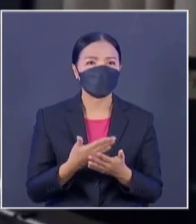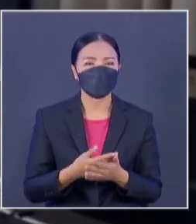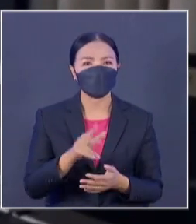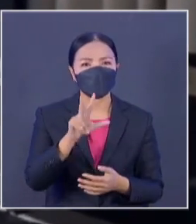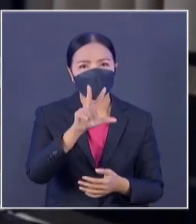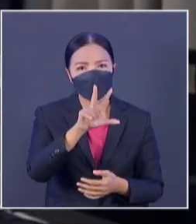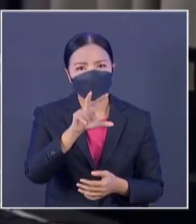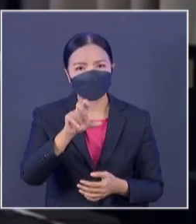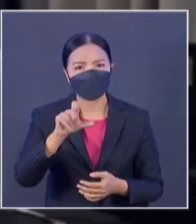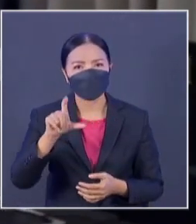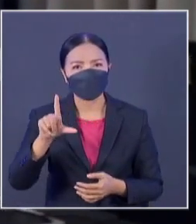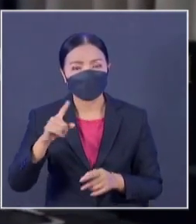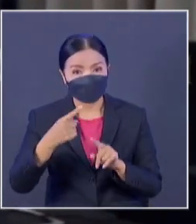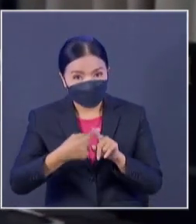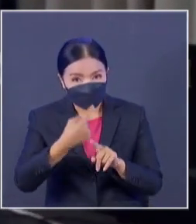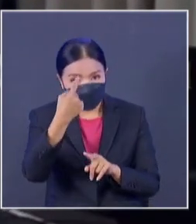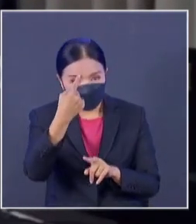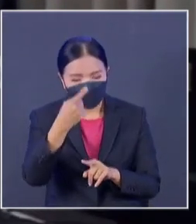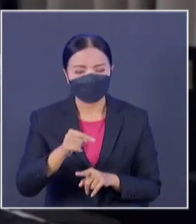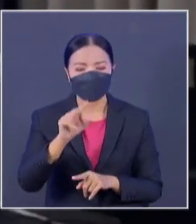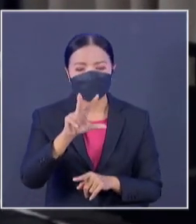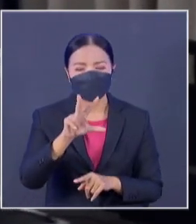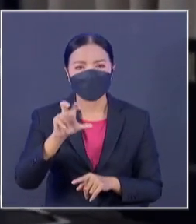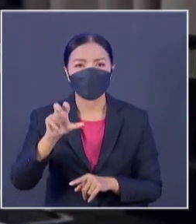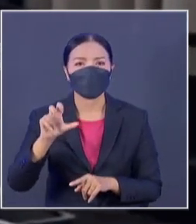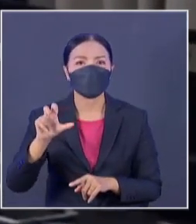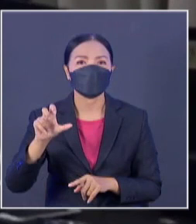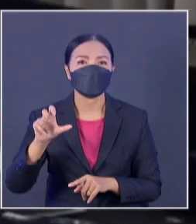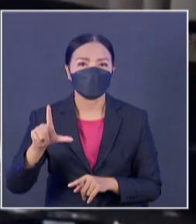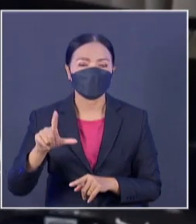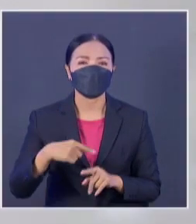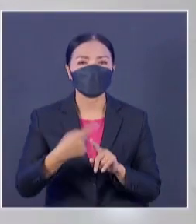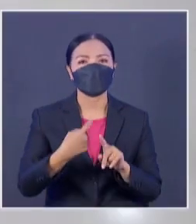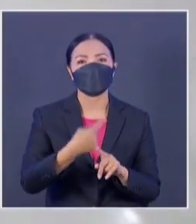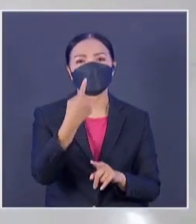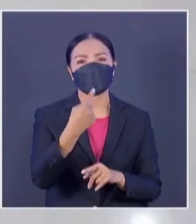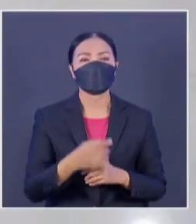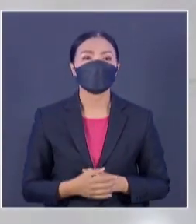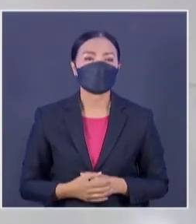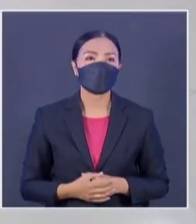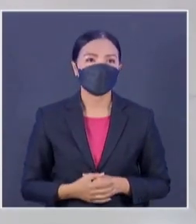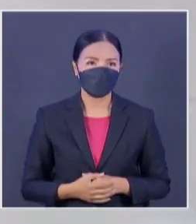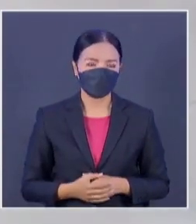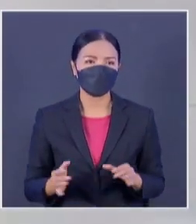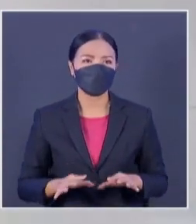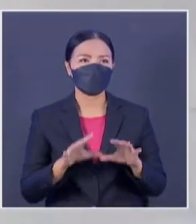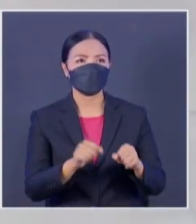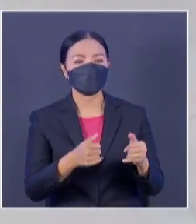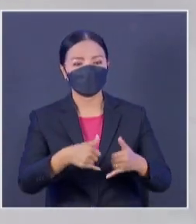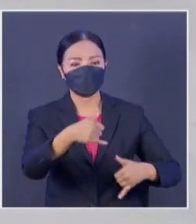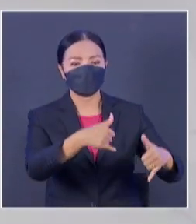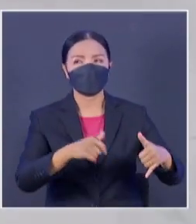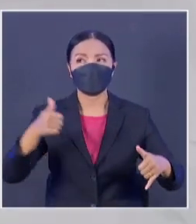าทเนี่ยครับติดตามจับกุมตัวเข้าไปทลายแต่จับได้เฉพาะตัวเล็กตัวน้